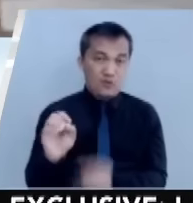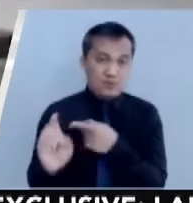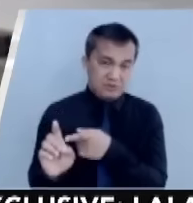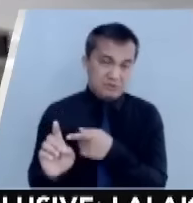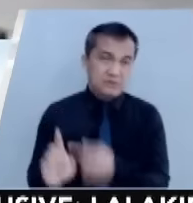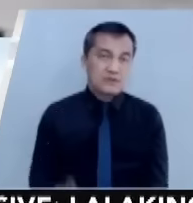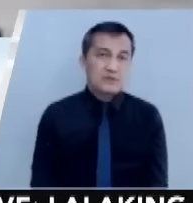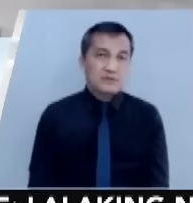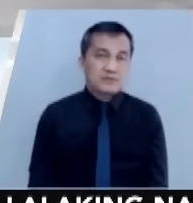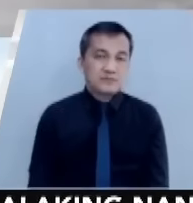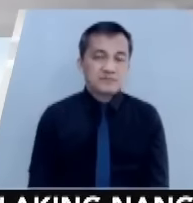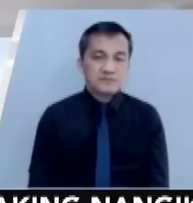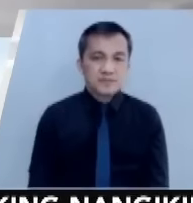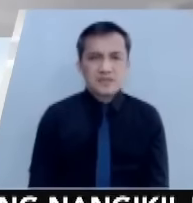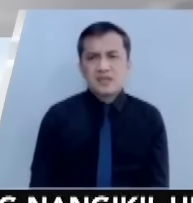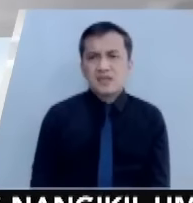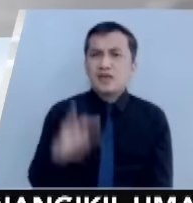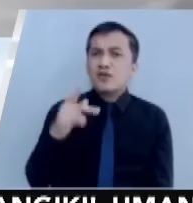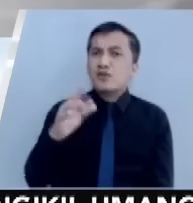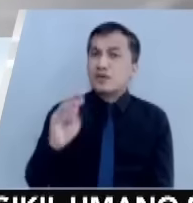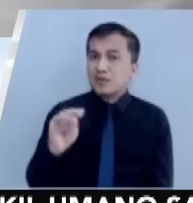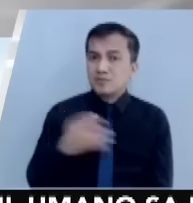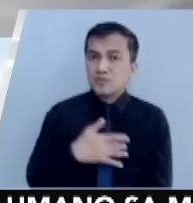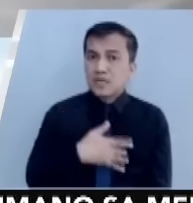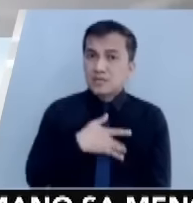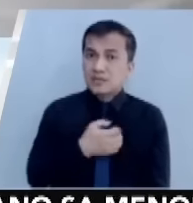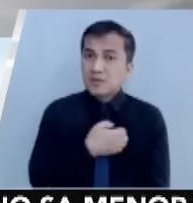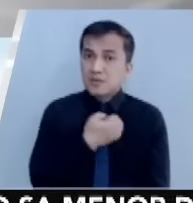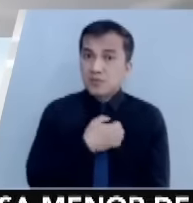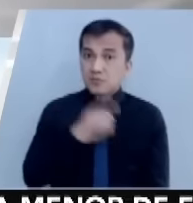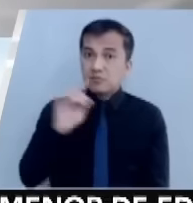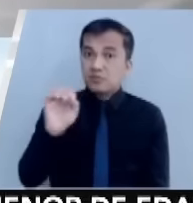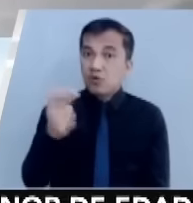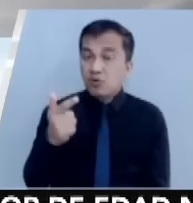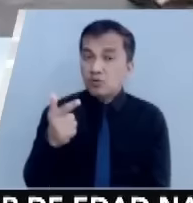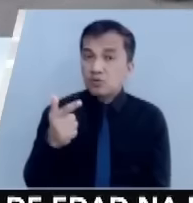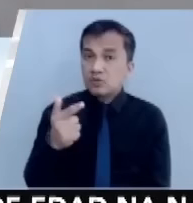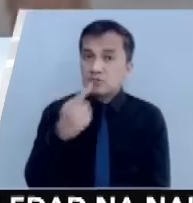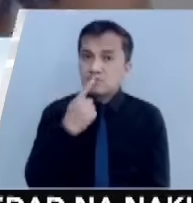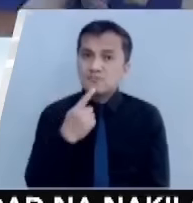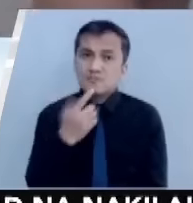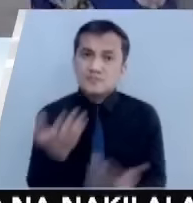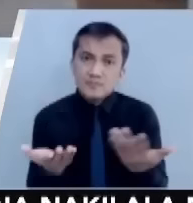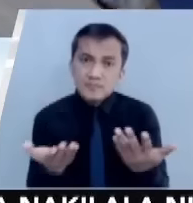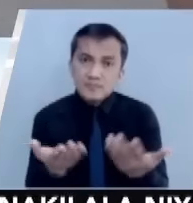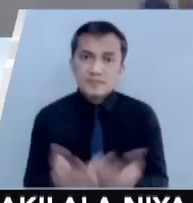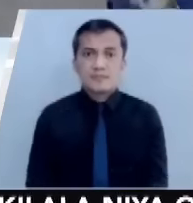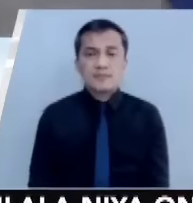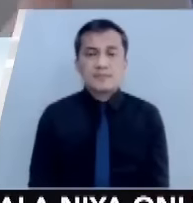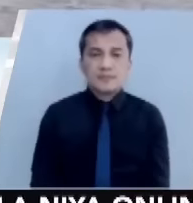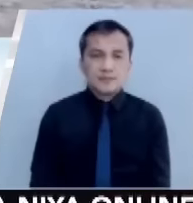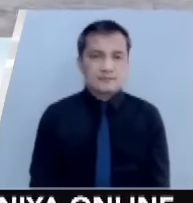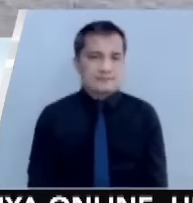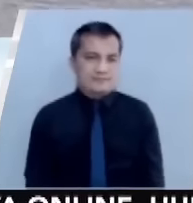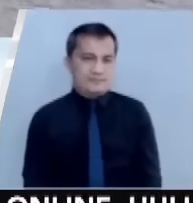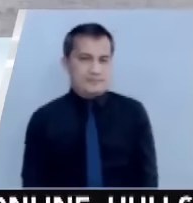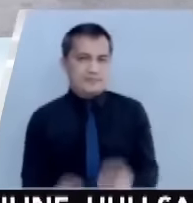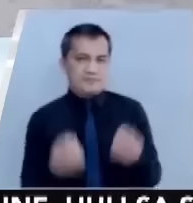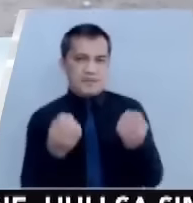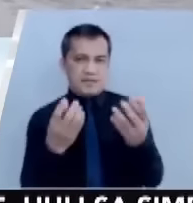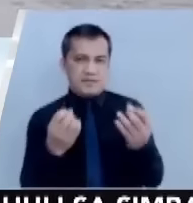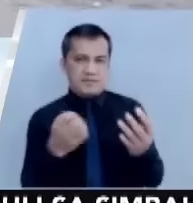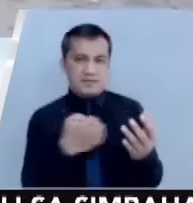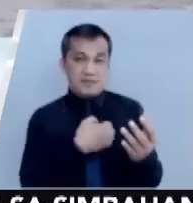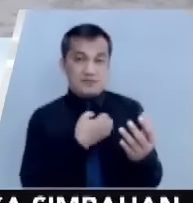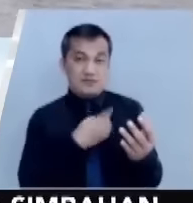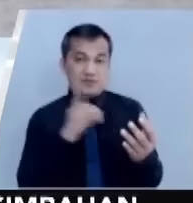Kuya Kim, nakakaramdam rin ba ng emosyon ng mga aso? Kuya Kim, ano na? Maraming emosyon ng mga aso at ilan sa mga ito